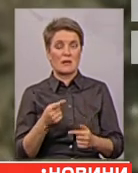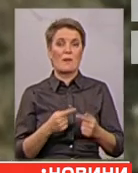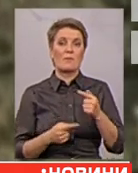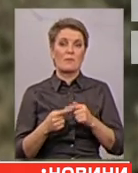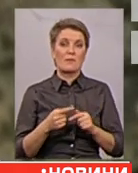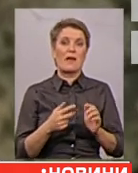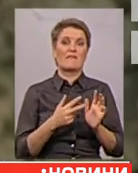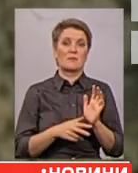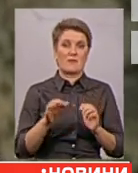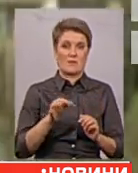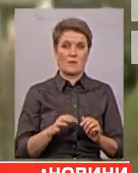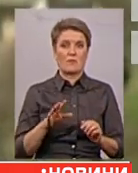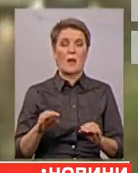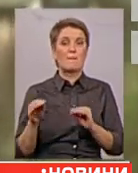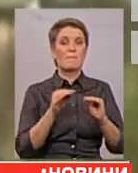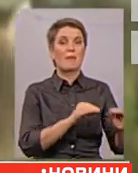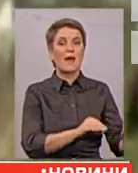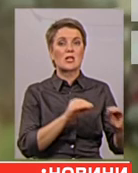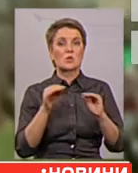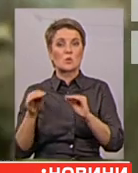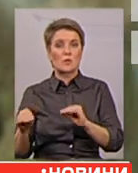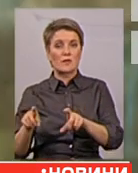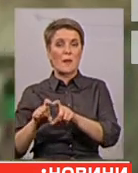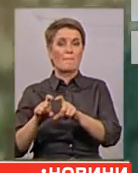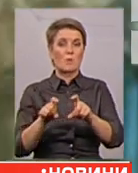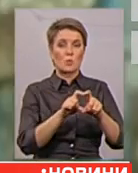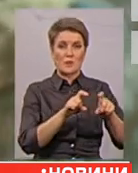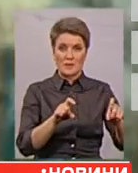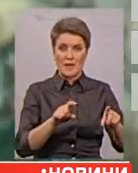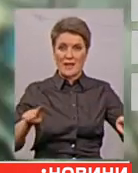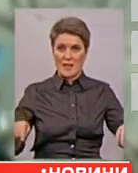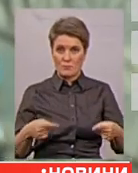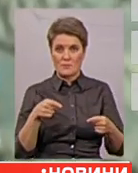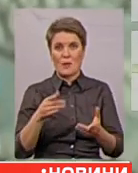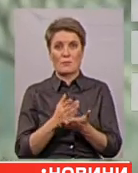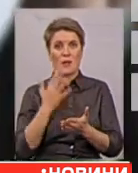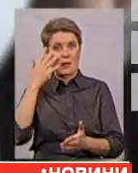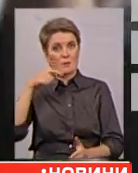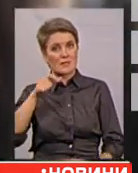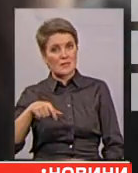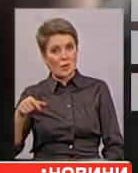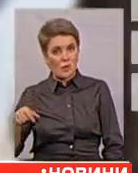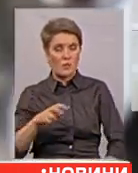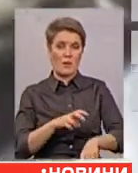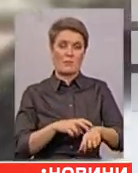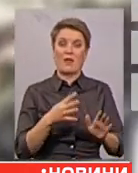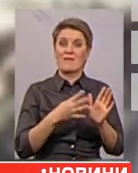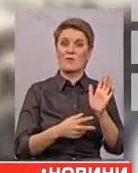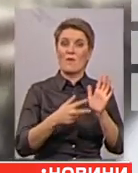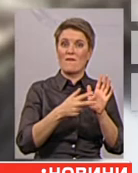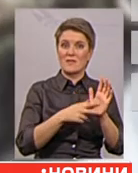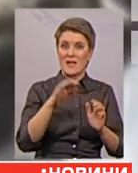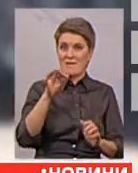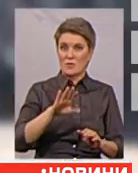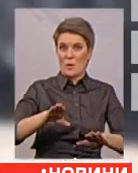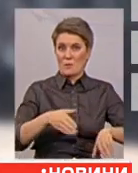військовиків. Далі – пересувні пункти реабілітації. Тут є і психологи, і медики. 98% армійців після такої допомоги знову готові до